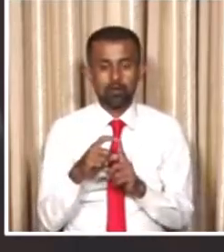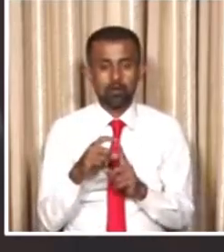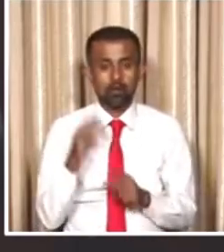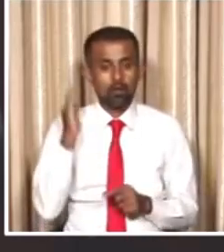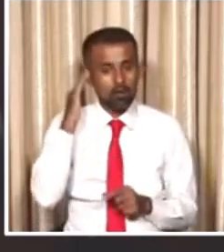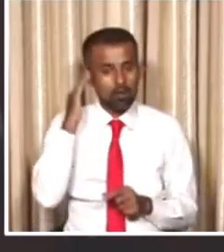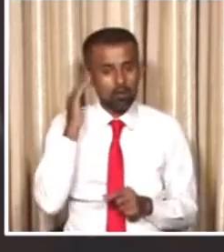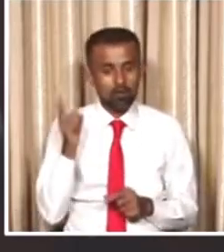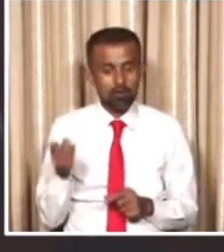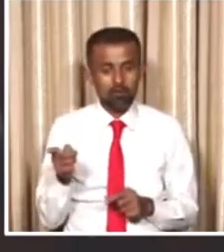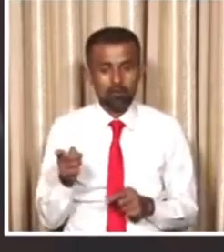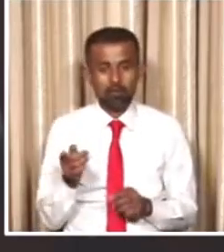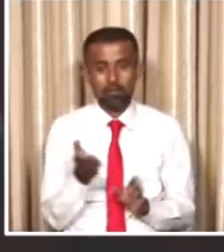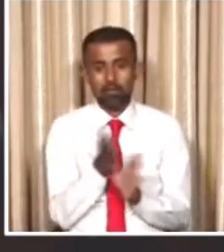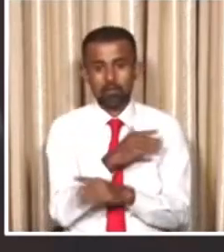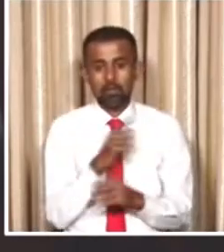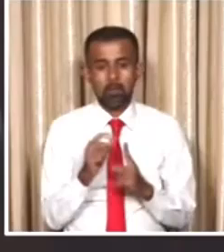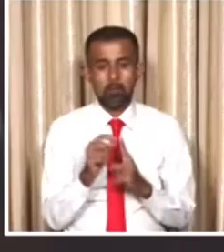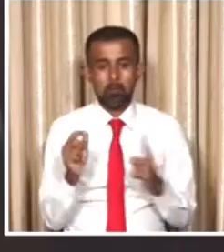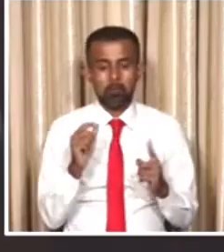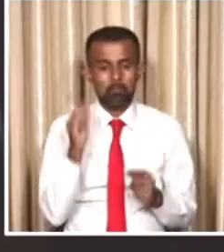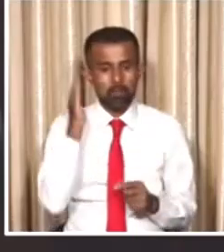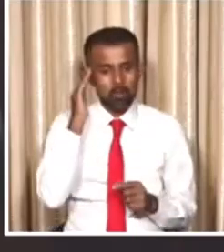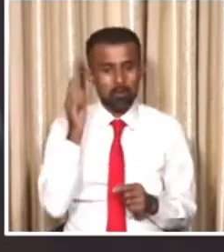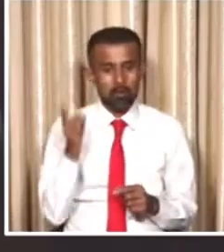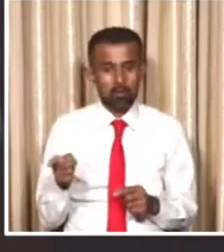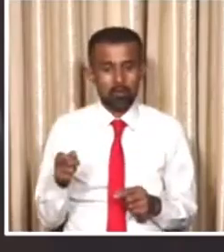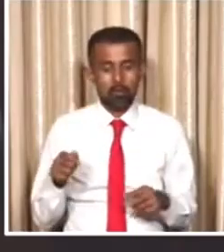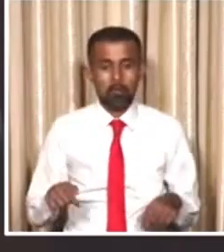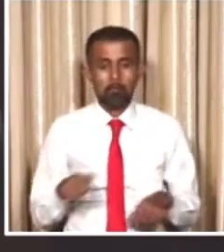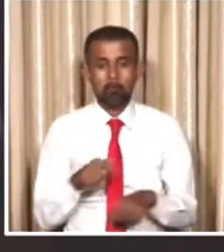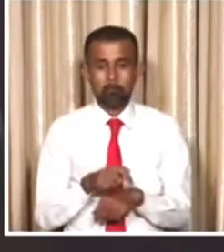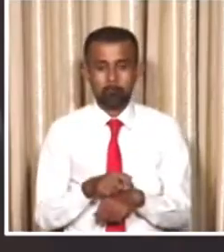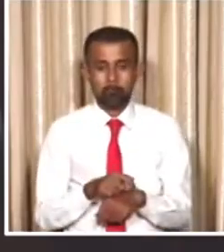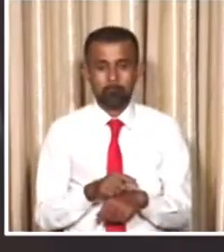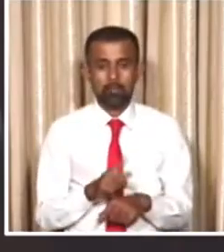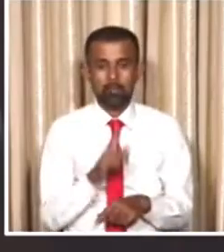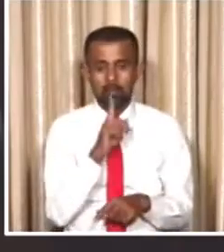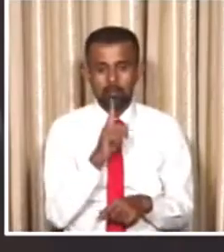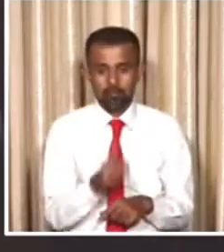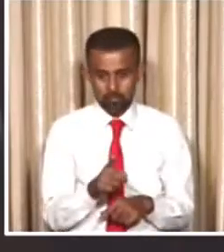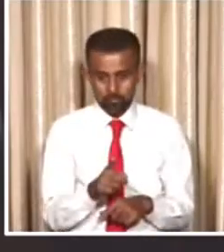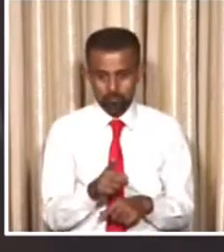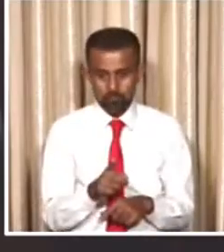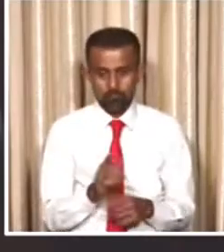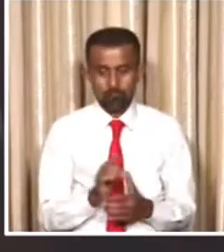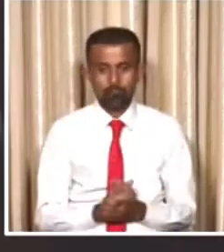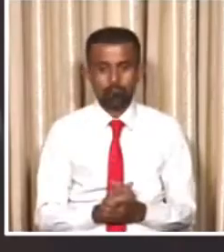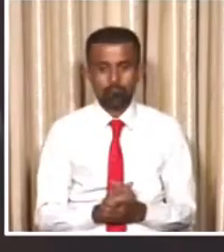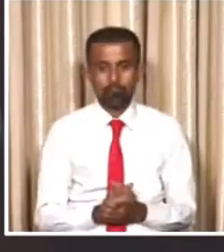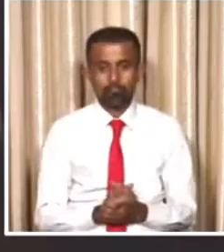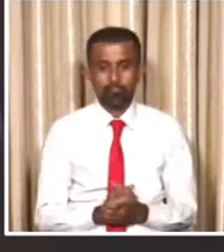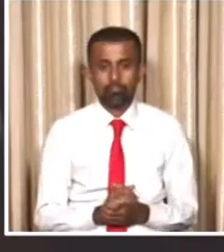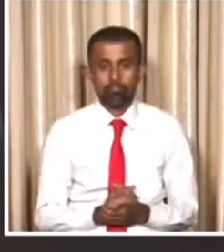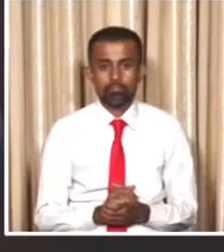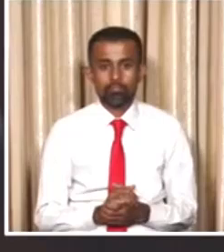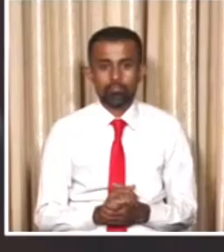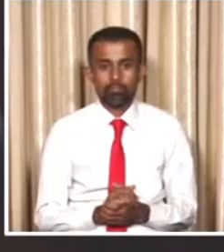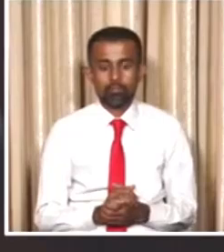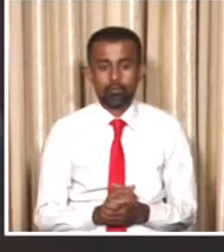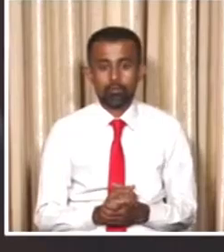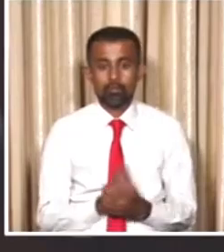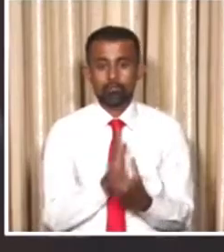මැතිණියට හිටපු මන්ත්‍රීතුමියට අපි මේ අවස්ථාවේදී දනුම් දෙන්නේ ඒ ගොනු